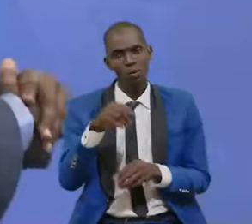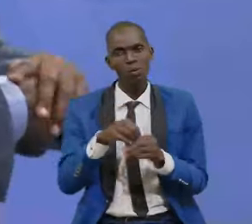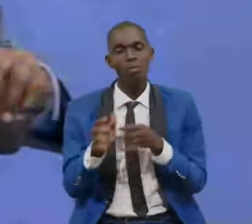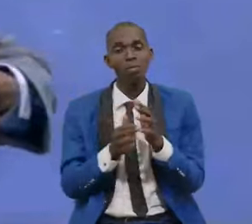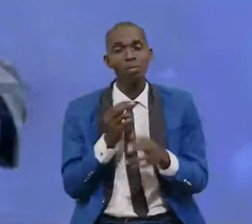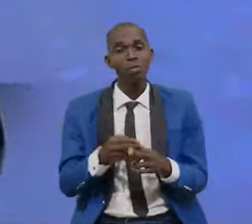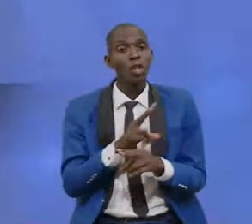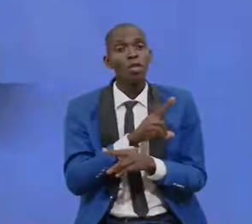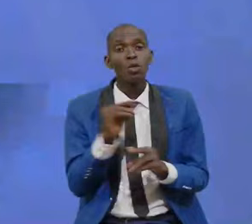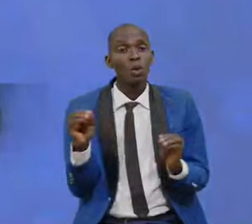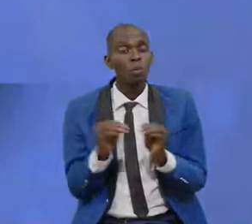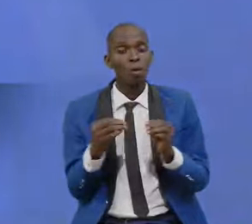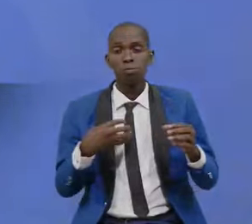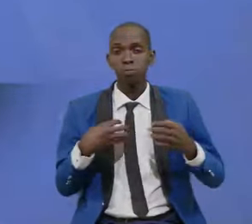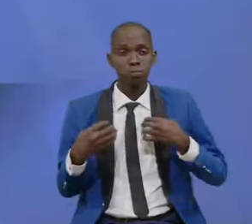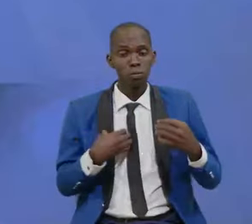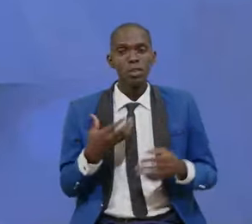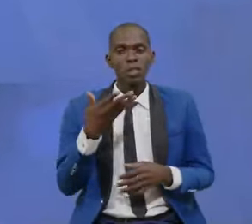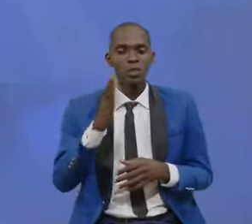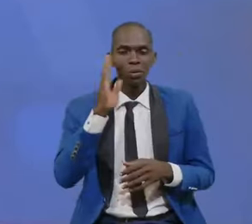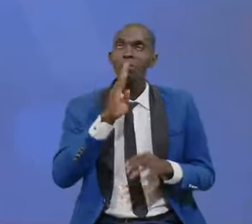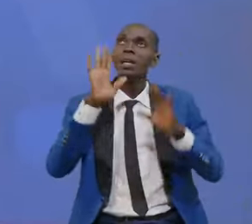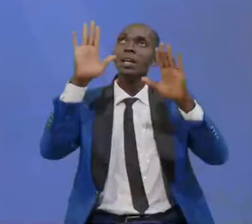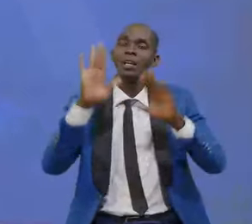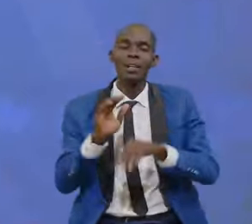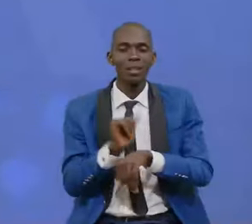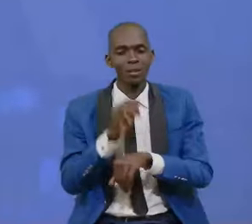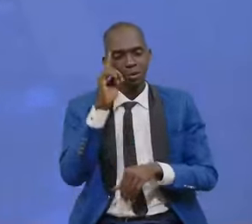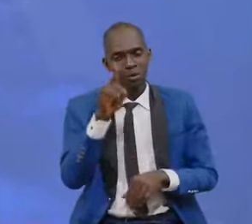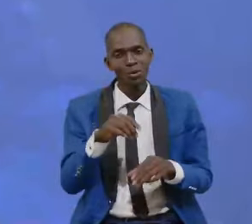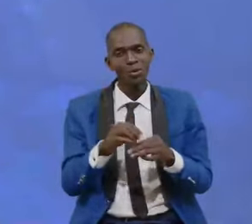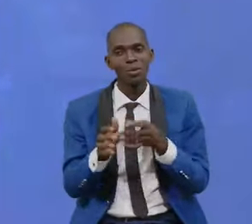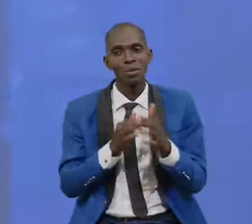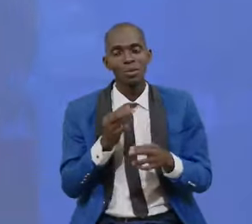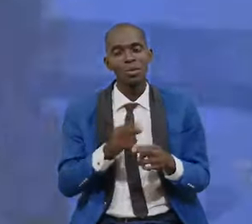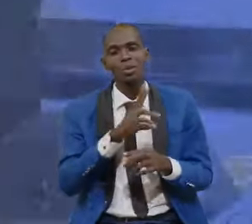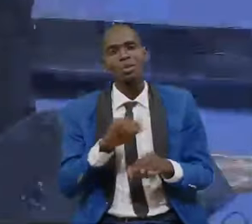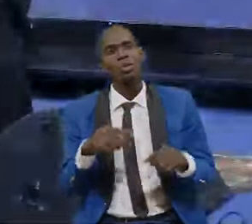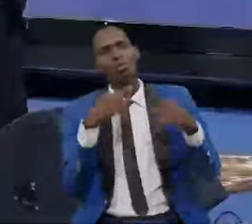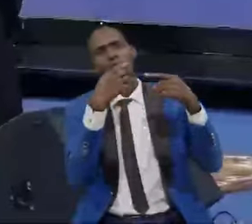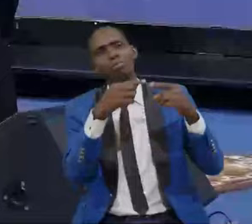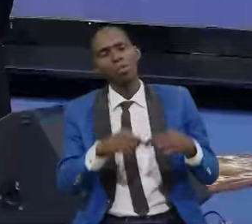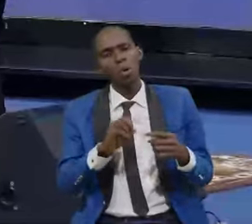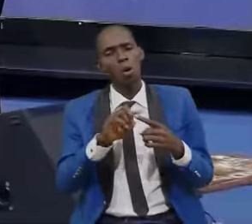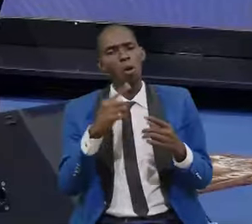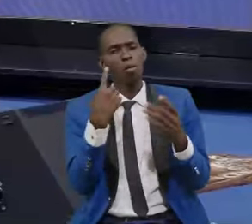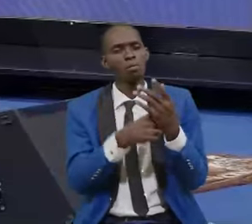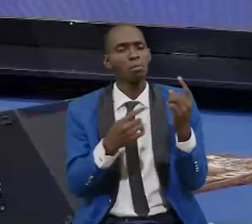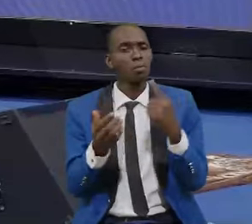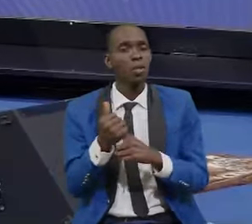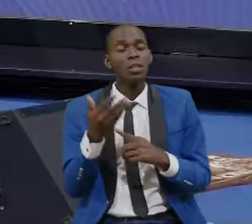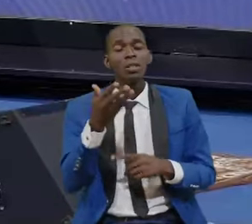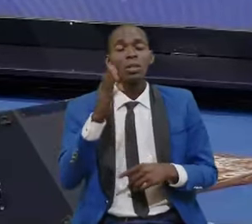n'y a plus de murmure ce soir. Il y aura le miracle. Et il n'y a pas de discussion ou de débat ce soir. Il y aura